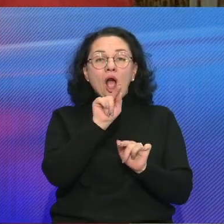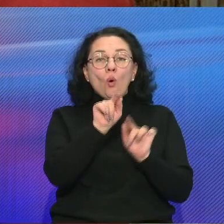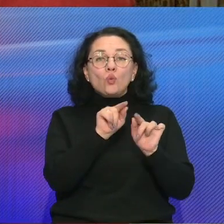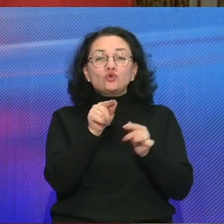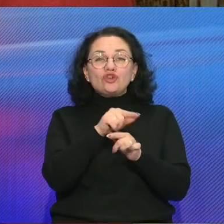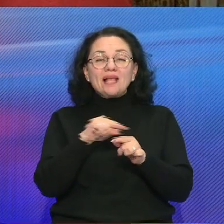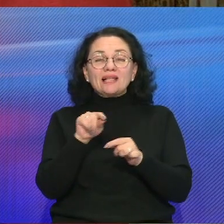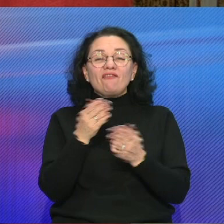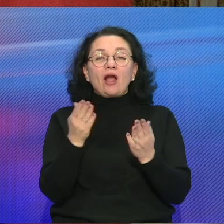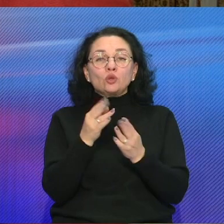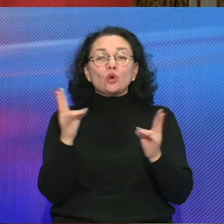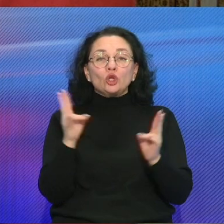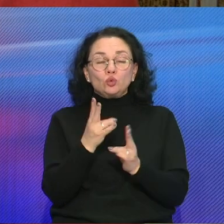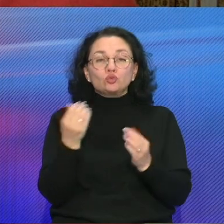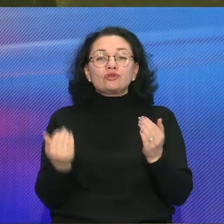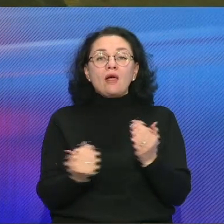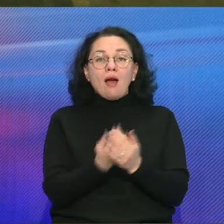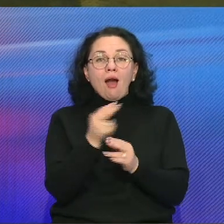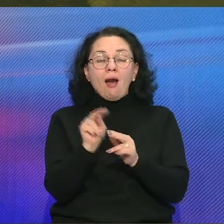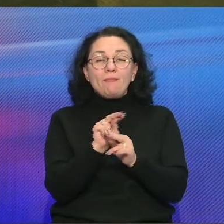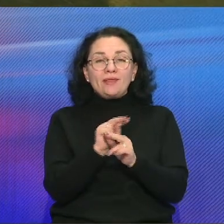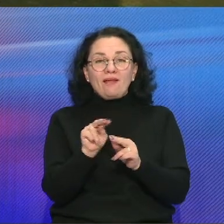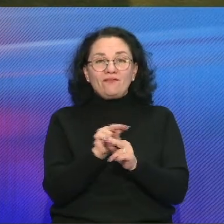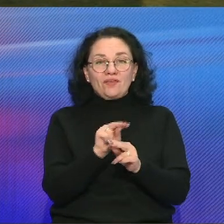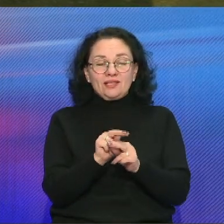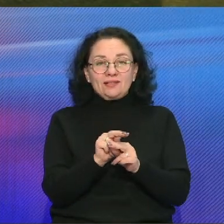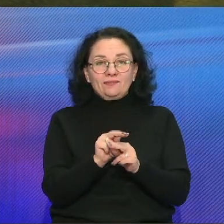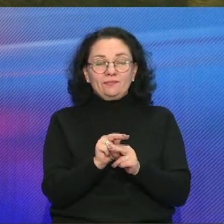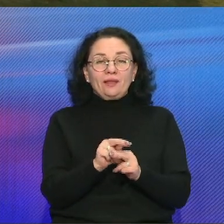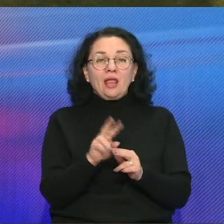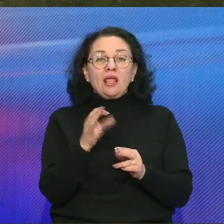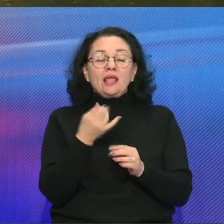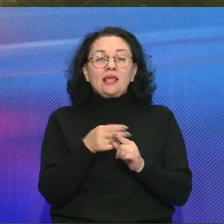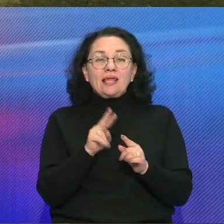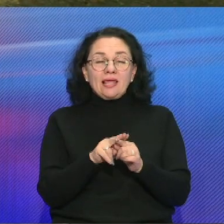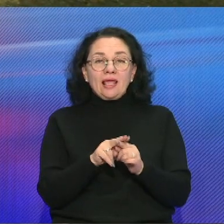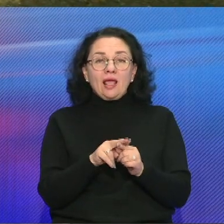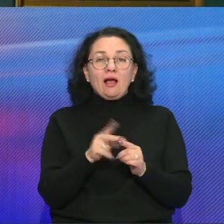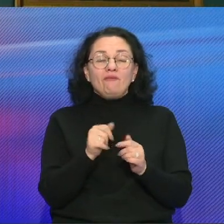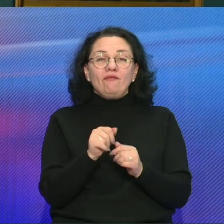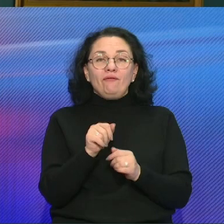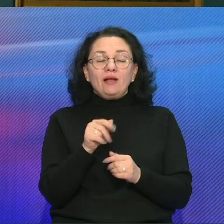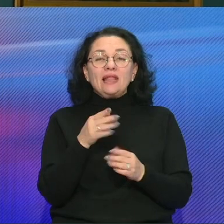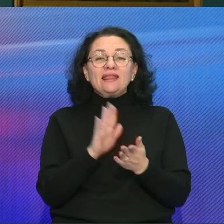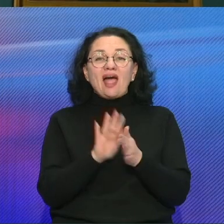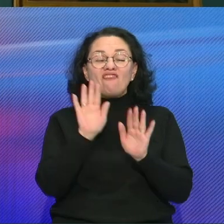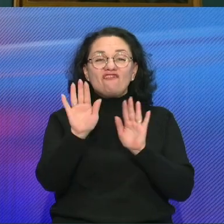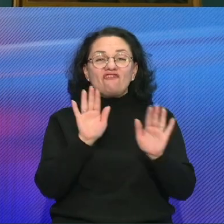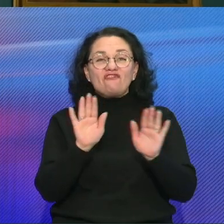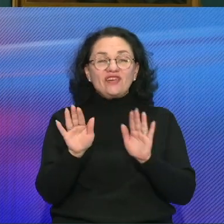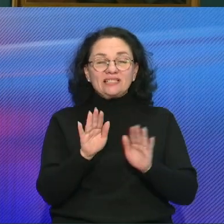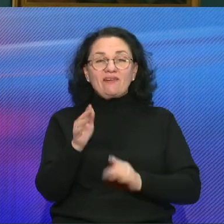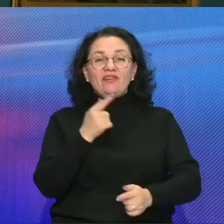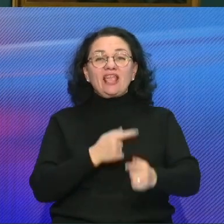бачно и стилистика, бачно пронизливый позерк в постаси Христа. На выставе вернутых до